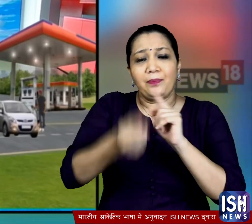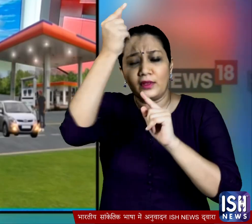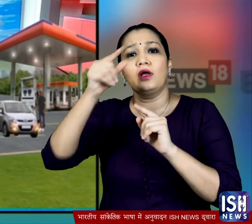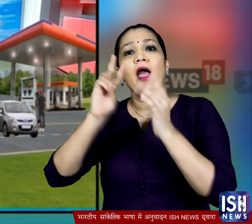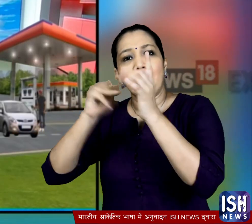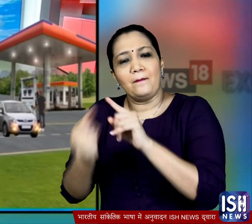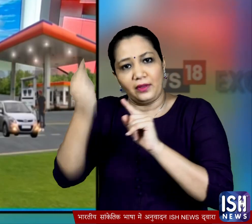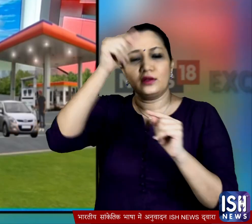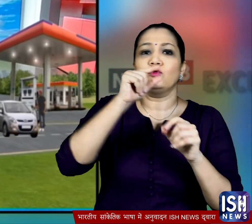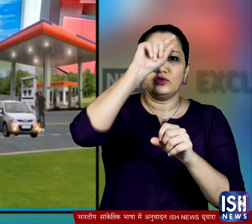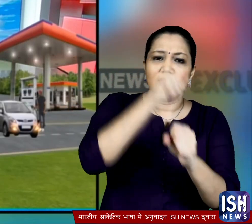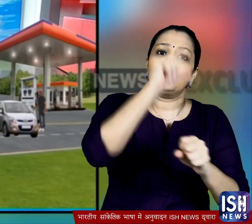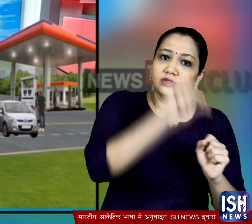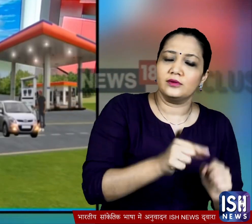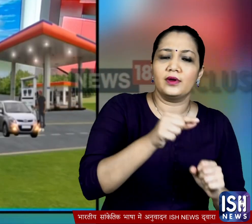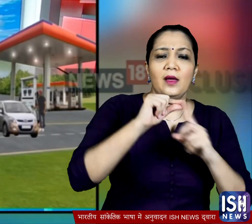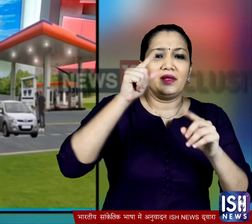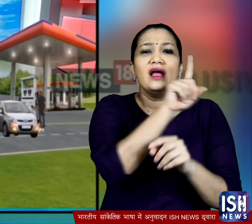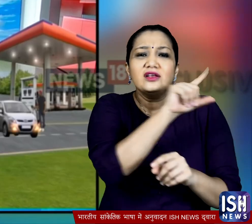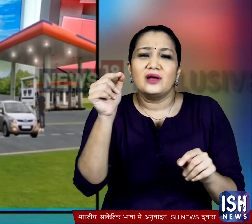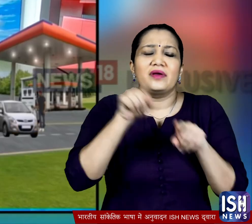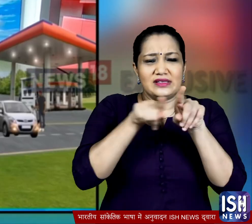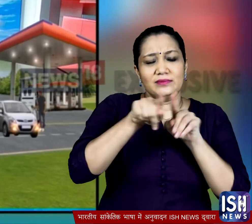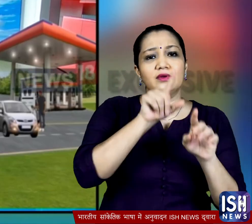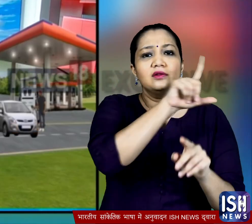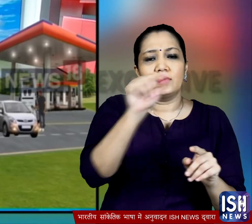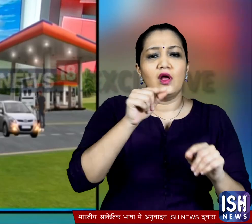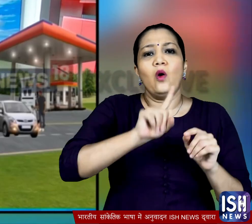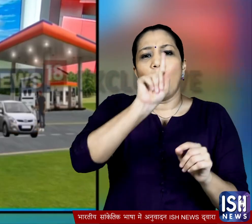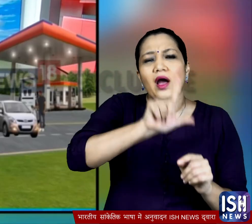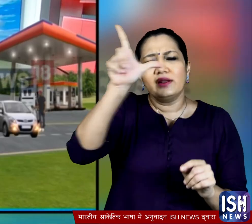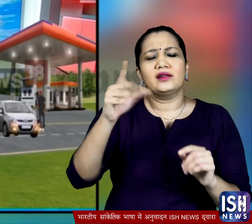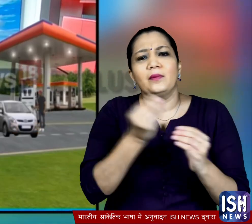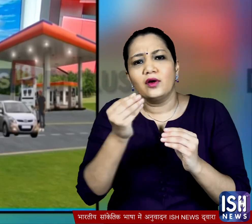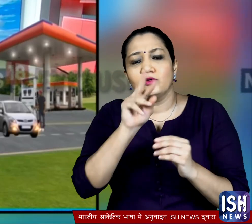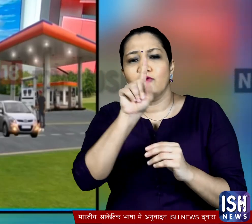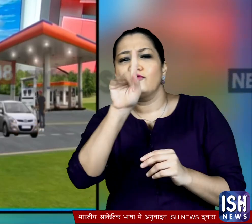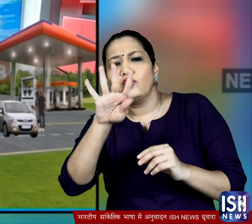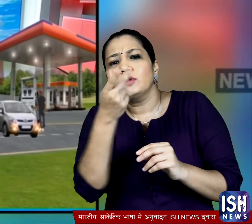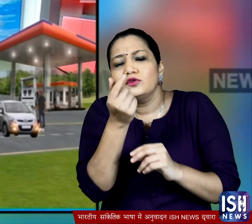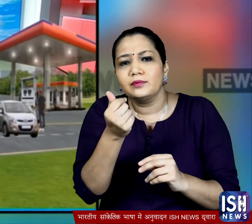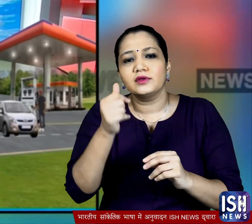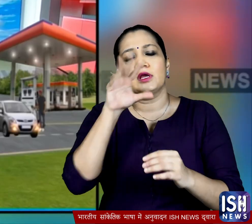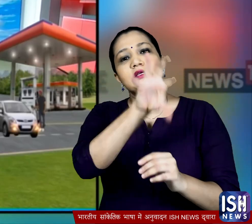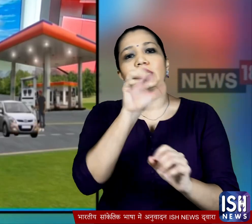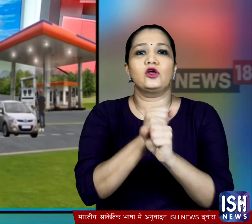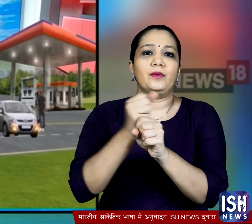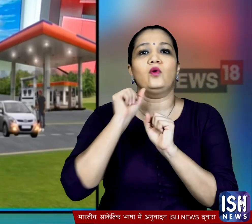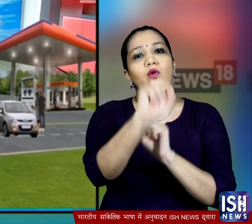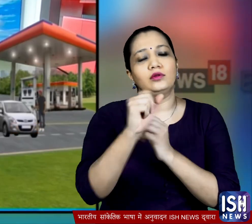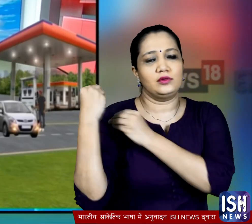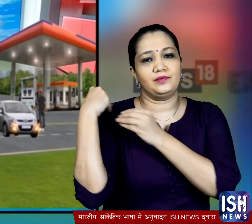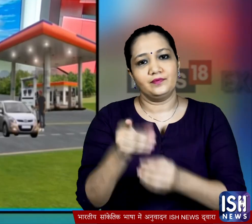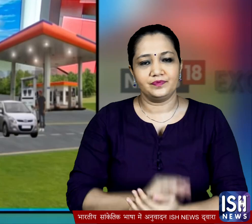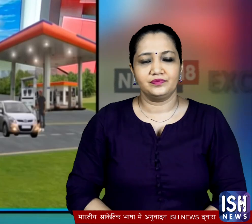प्रदेश के मुकाबले सस्ता है। वहां अगर पेट्रोल की कीमत 100 रुपए पहुंचती है तो 1 लीटर पेट्रोल में अंदाजन 14 रुपए राज्य सरकार के पास जाएंगे।